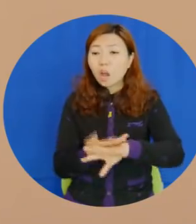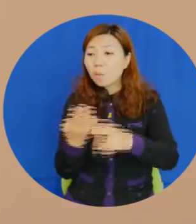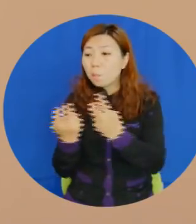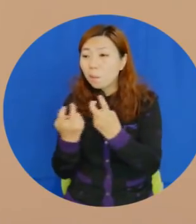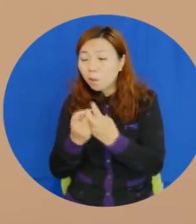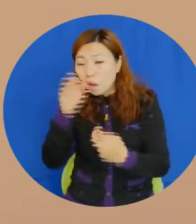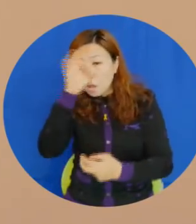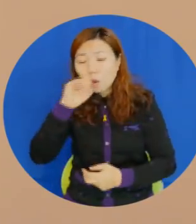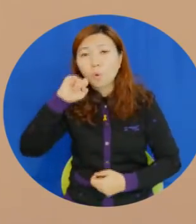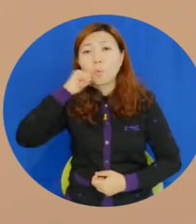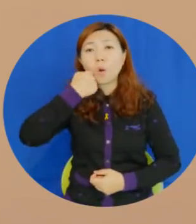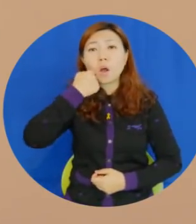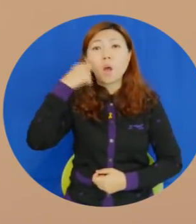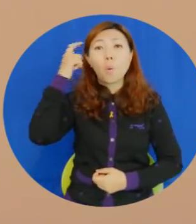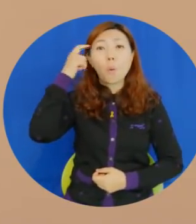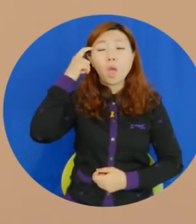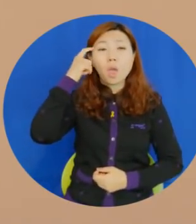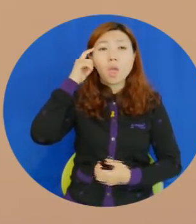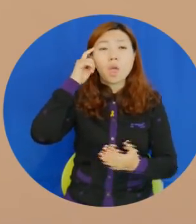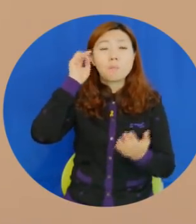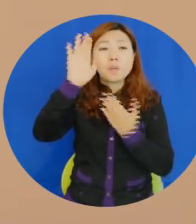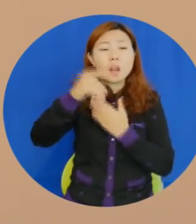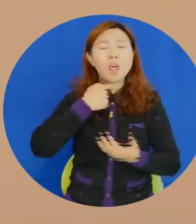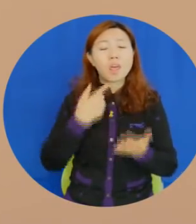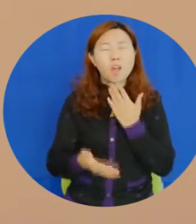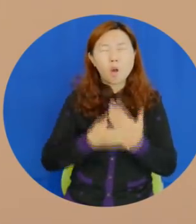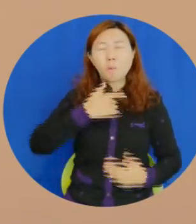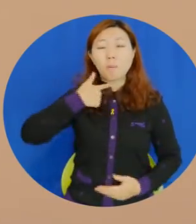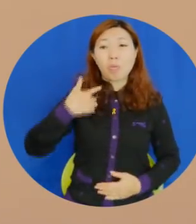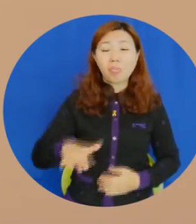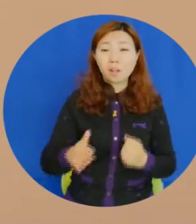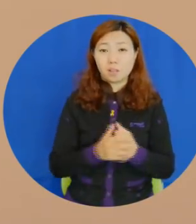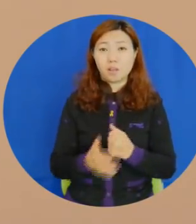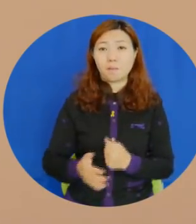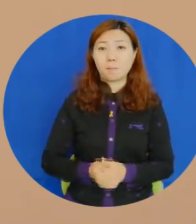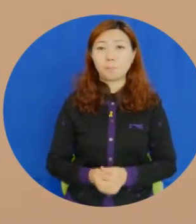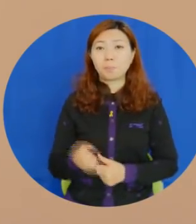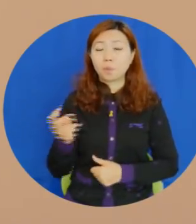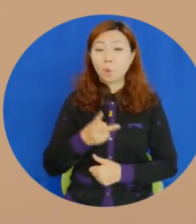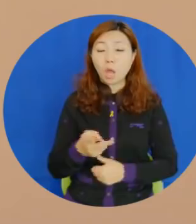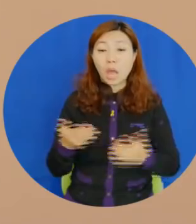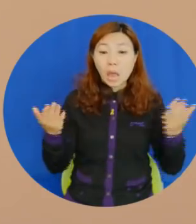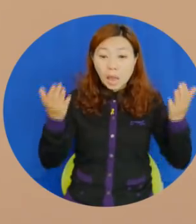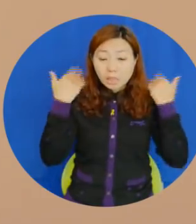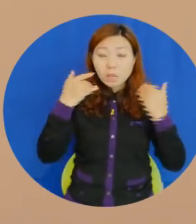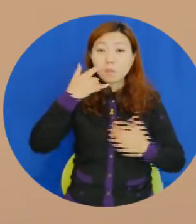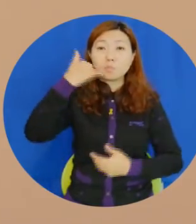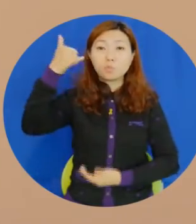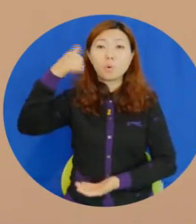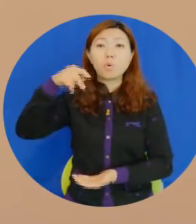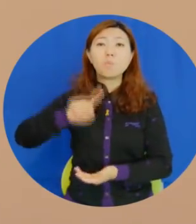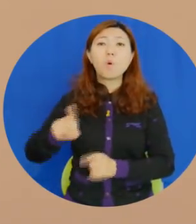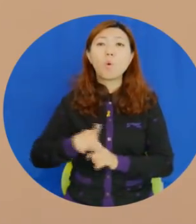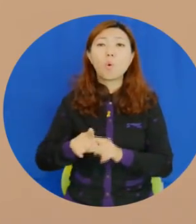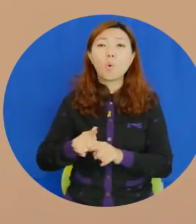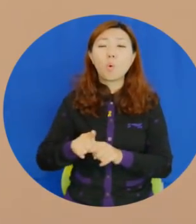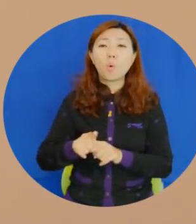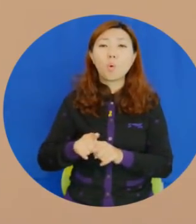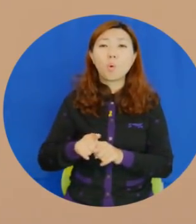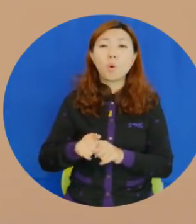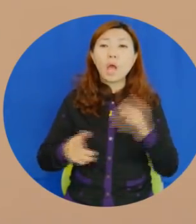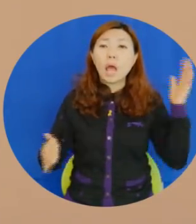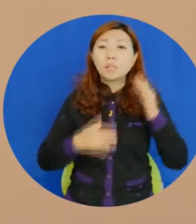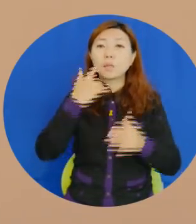근데 지금 대안을 찾을 수가 없죠. 왜? 아무도 경험 안 해본 미래니까. 그리고 특히 학부형이 자기